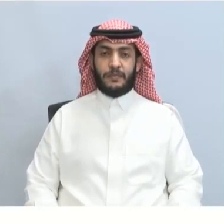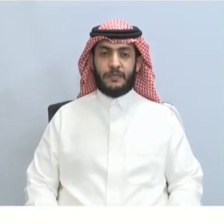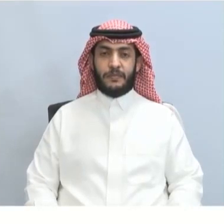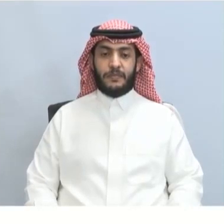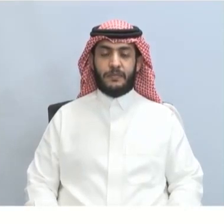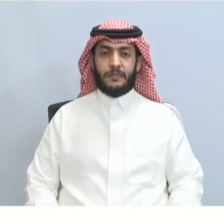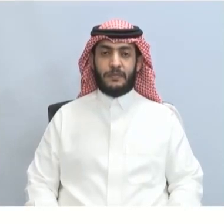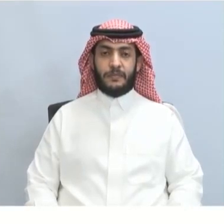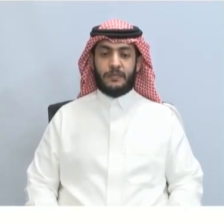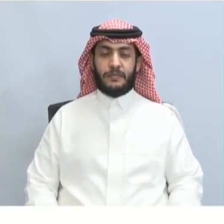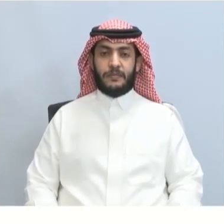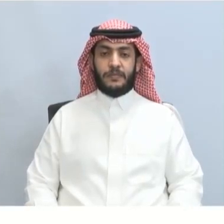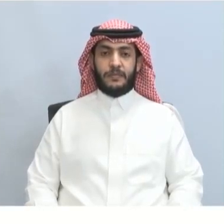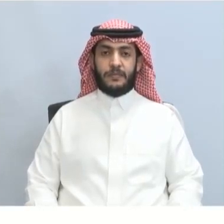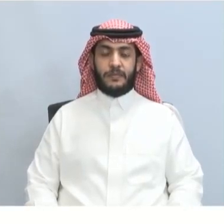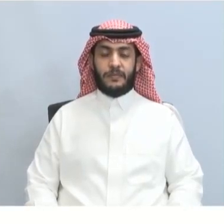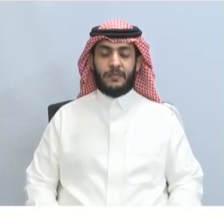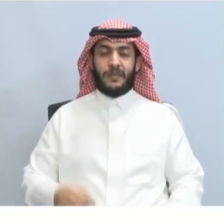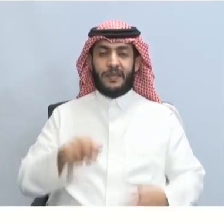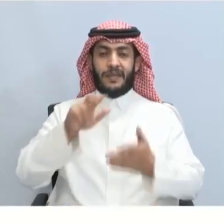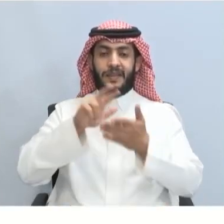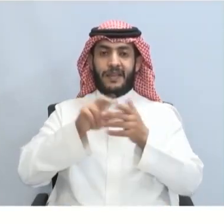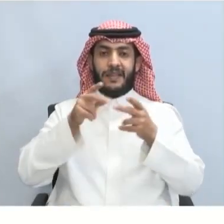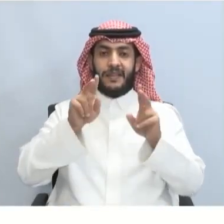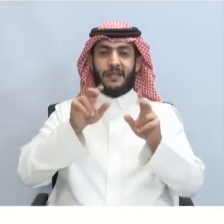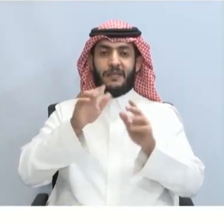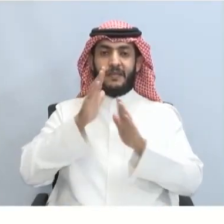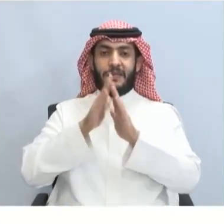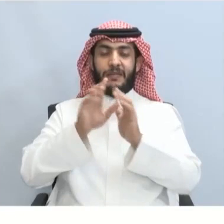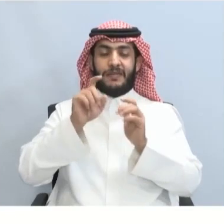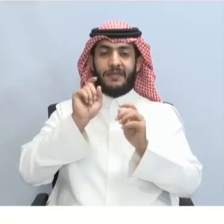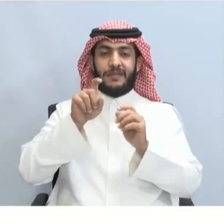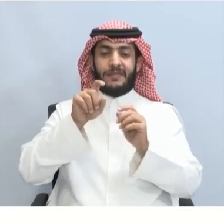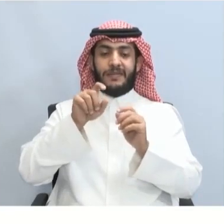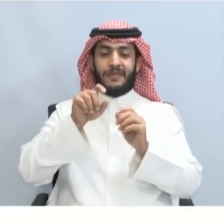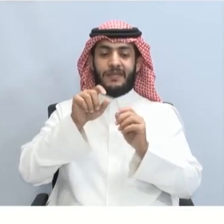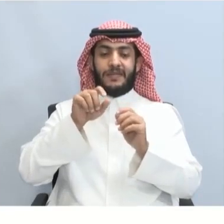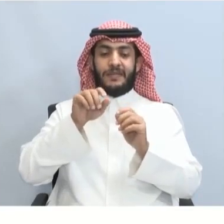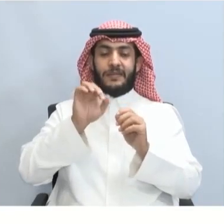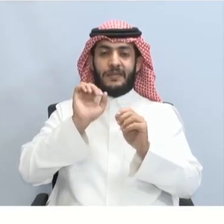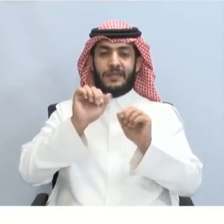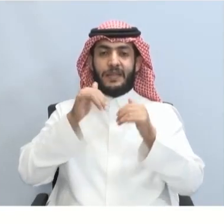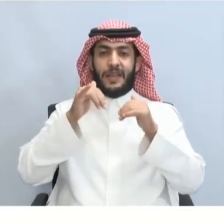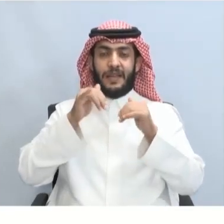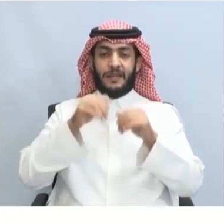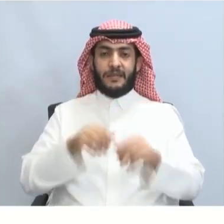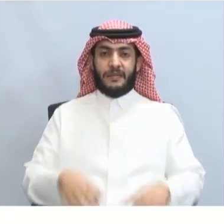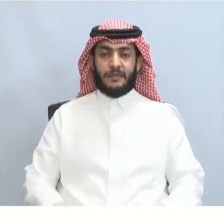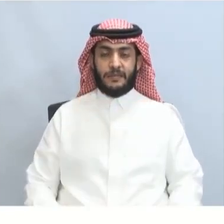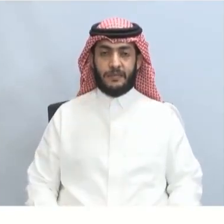ها في التطبيق نقوم بفتح المستند ثم بالنقر عليه نقرتين سيظهر لنا بهذا